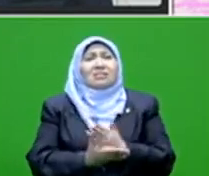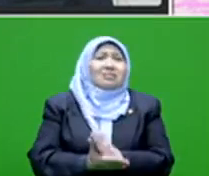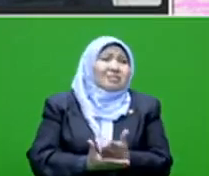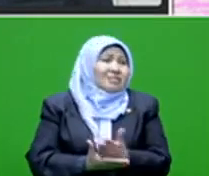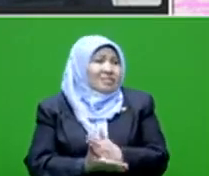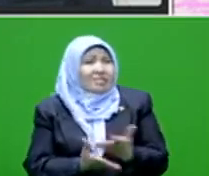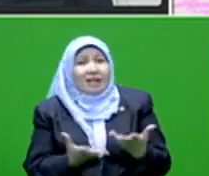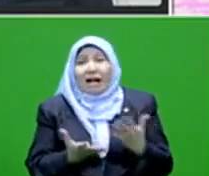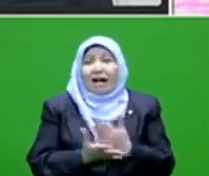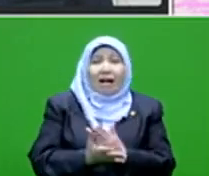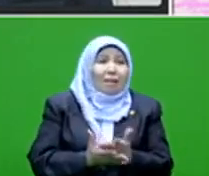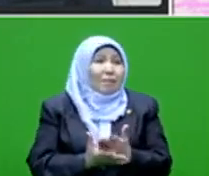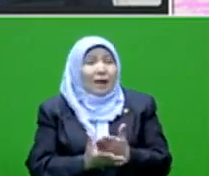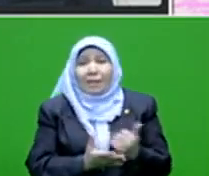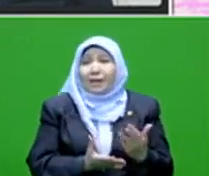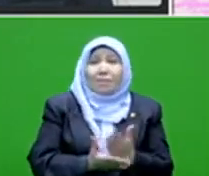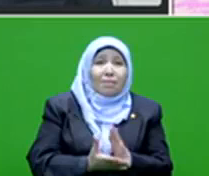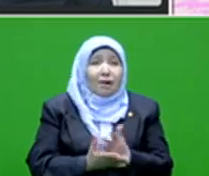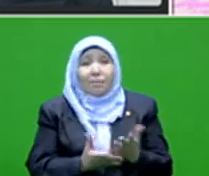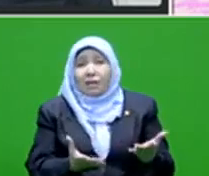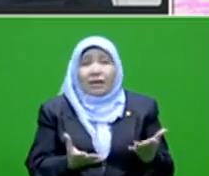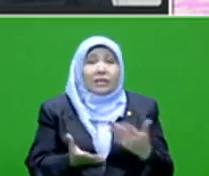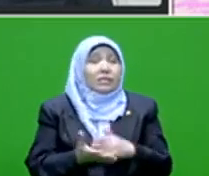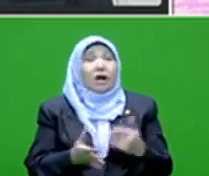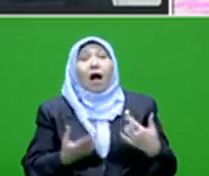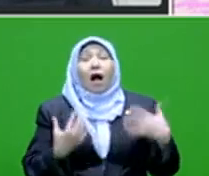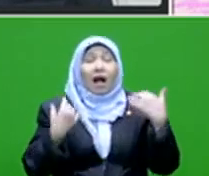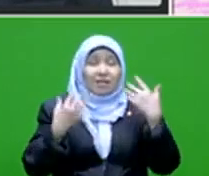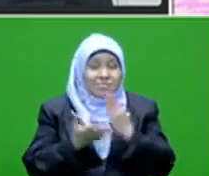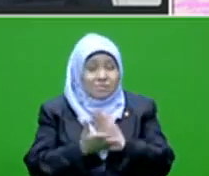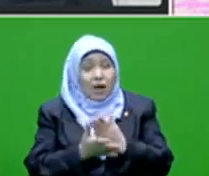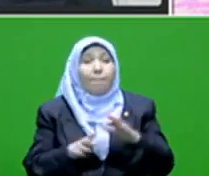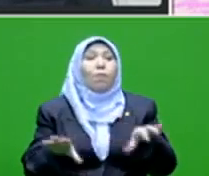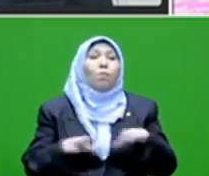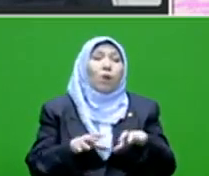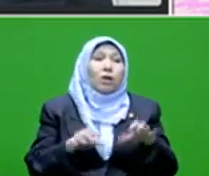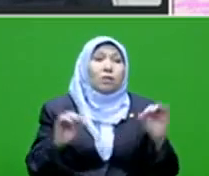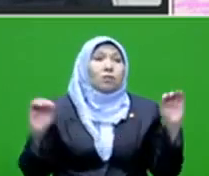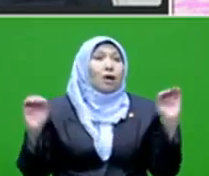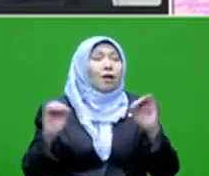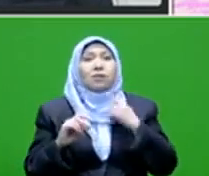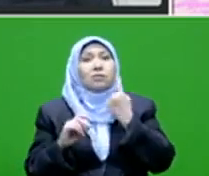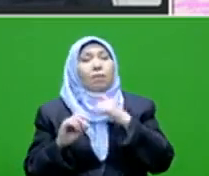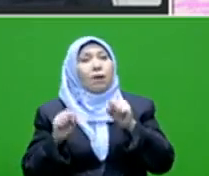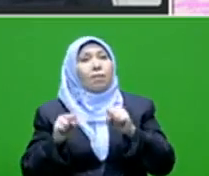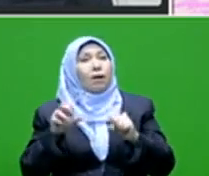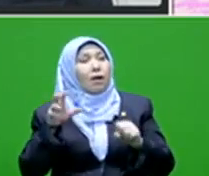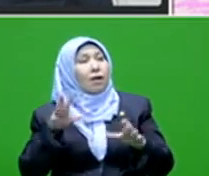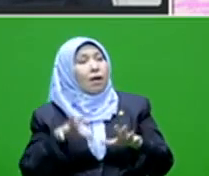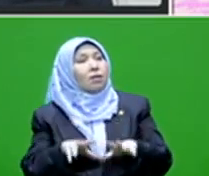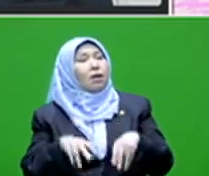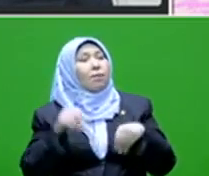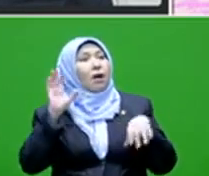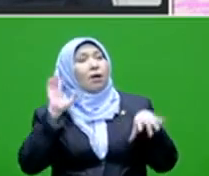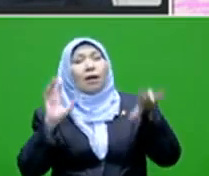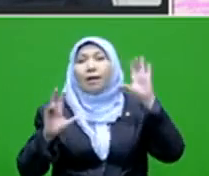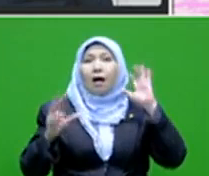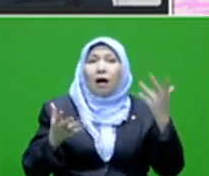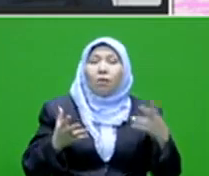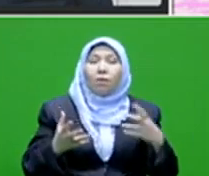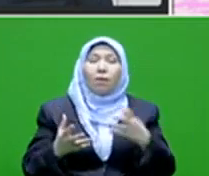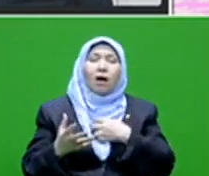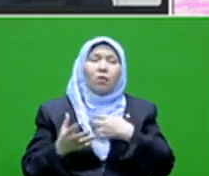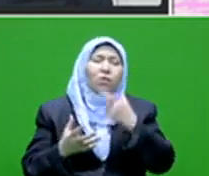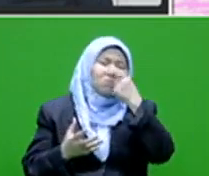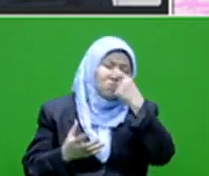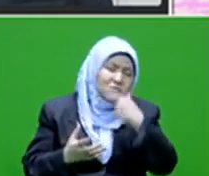Duduk-duduk-duduk-duduk. Pi tak pi, mai tak mai. Duduk jadi lagu tu, membuatkan tak ada siapa boleh dengar. Siti Aisyah kata, aku mengadu duka